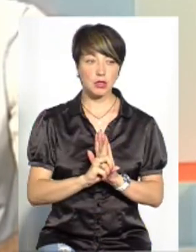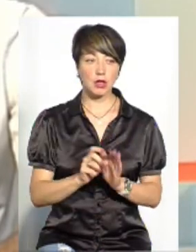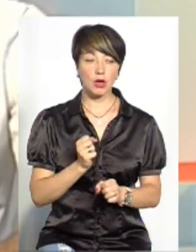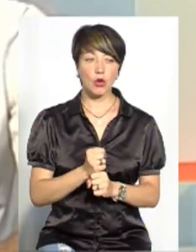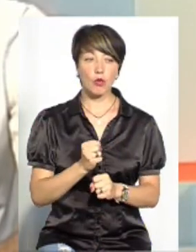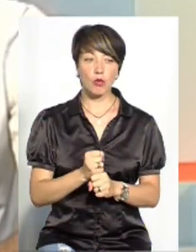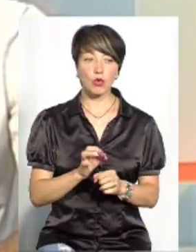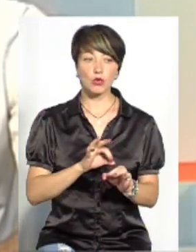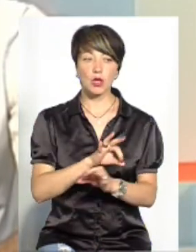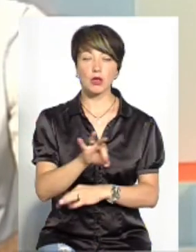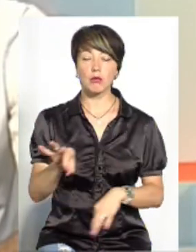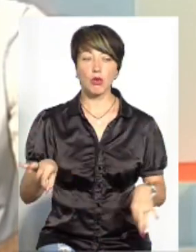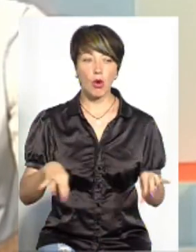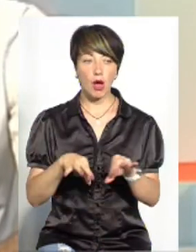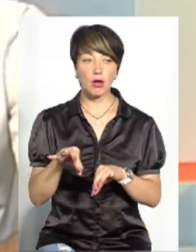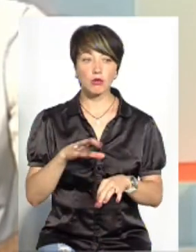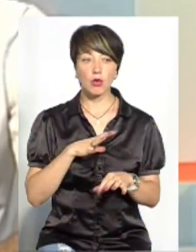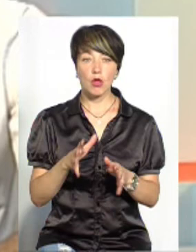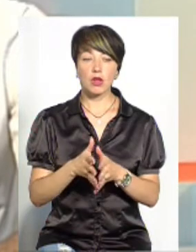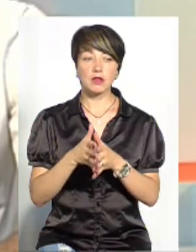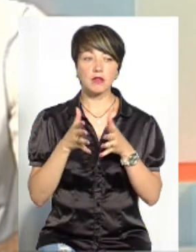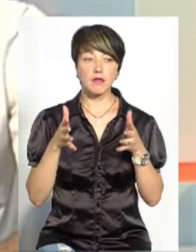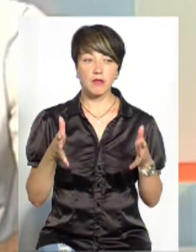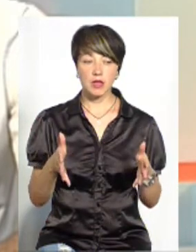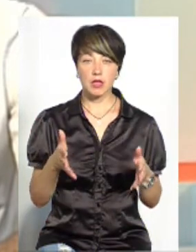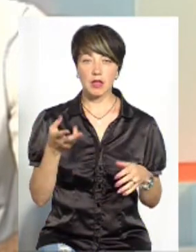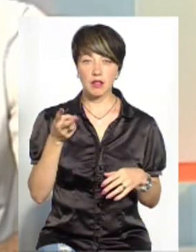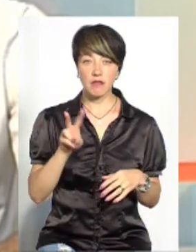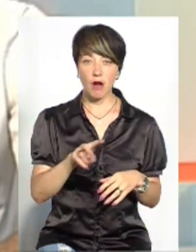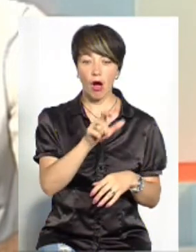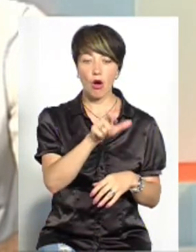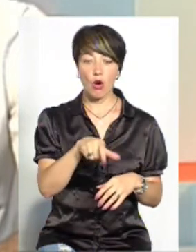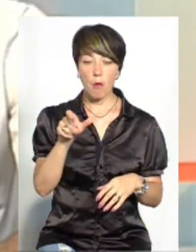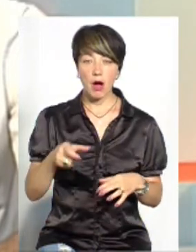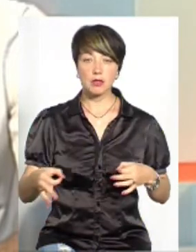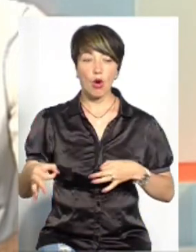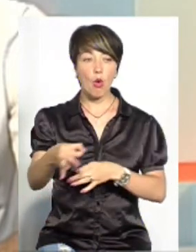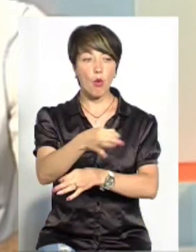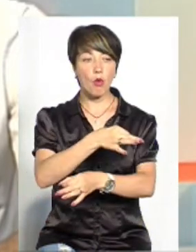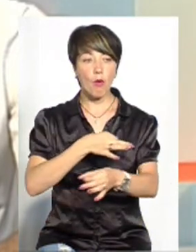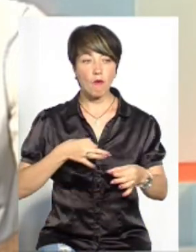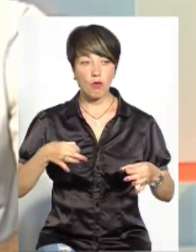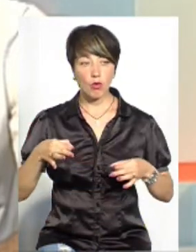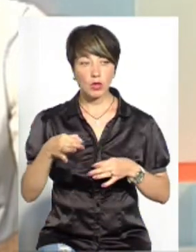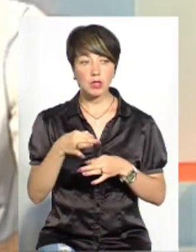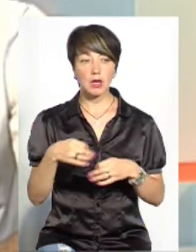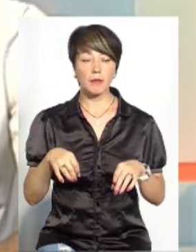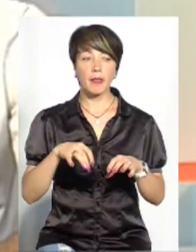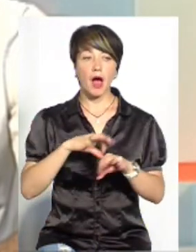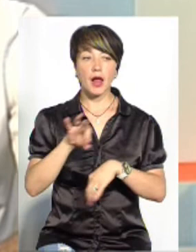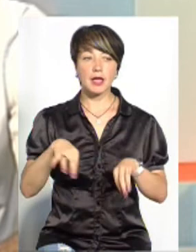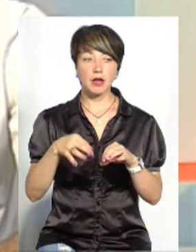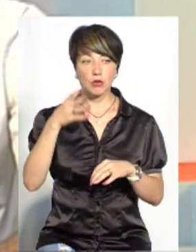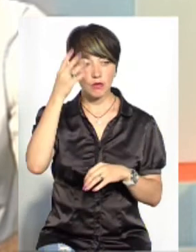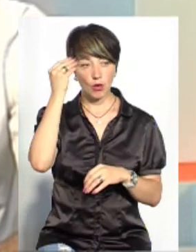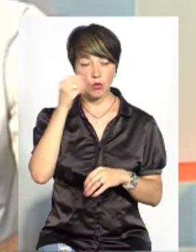роботу над проєктом. Було два великих громадських обговорення. В ході тих громадських обговорень архітектори